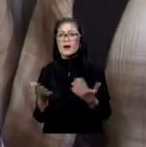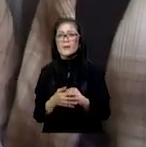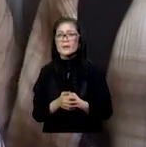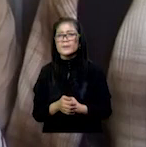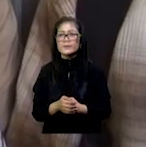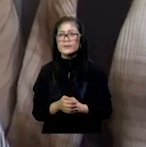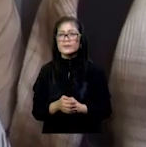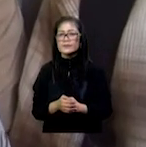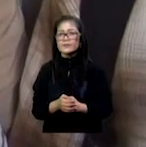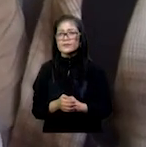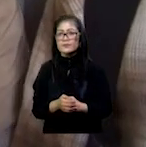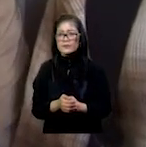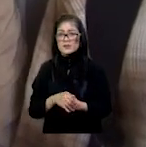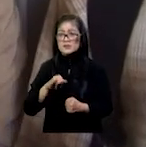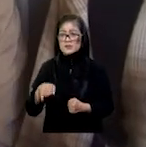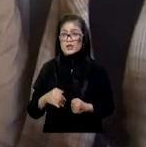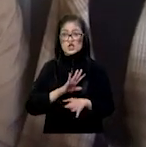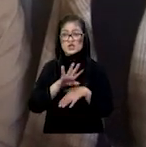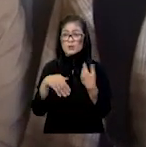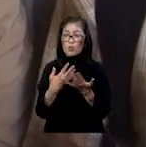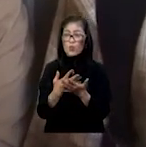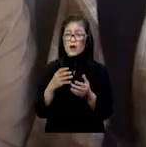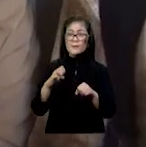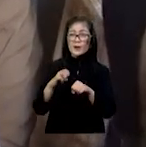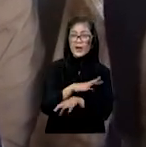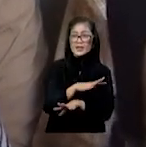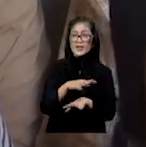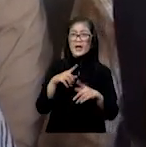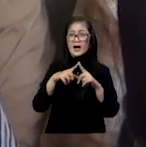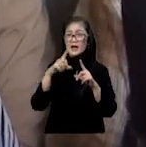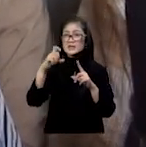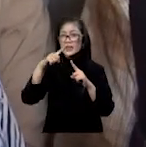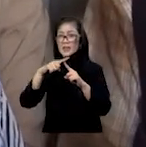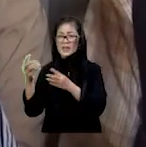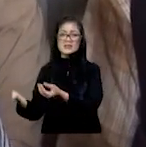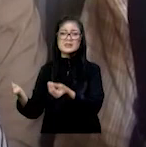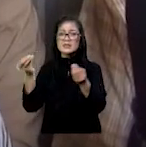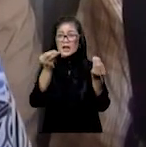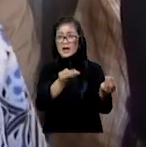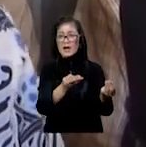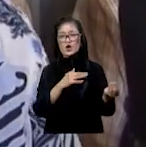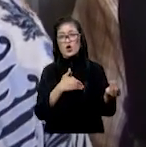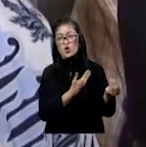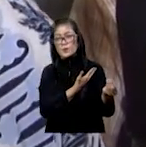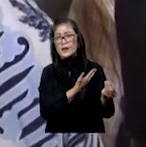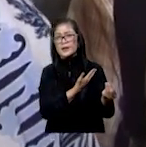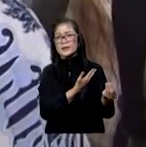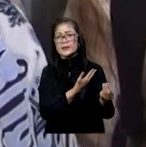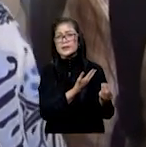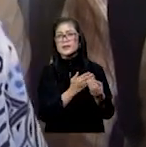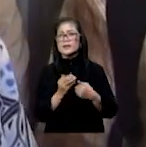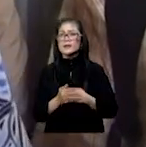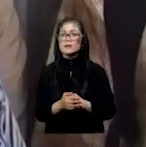Boeing itu telah diserap, diimplementasikan oleh ACT kepada penerima manfaat yang ditunjuk oleh ahli waris.